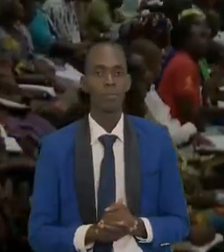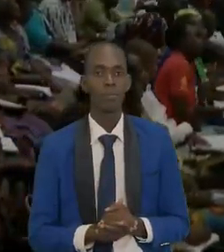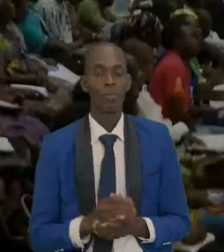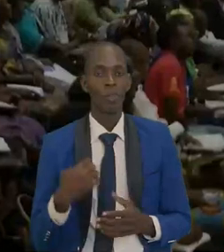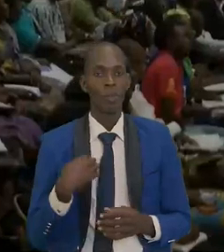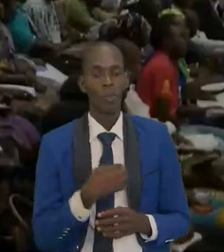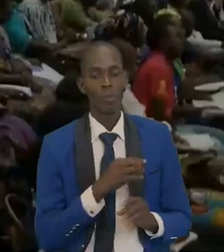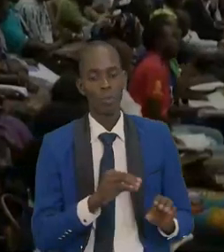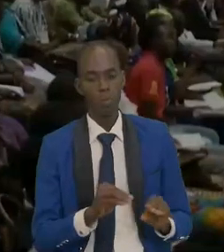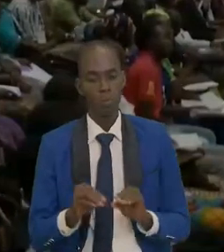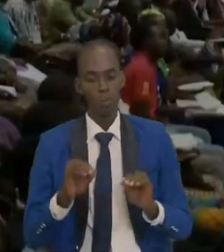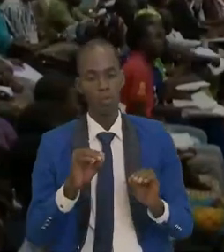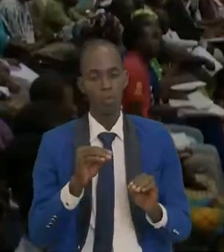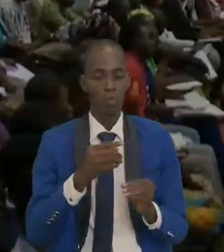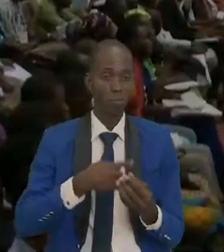Nous ferons le tout une fois.